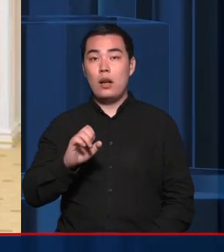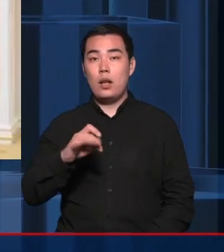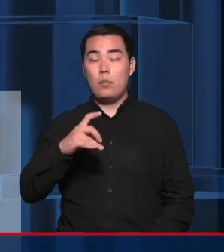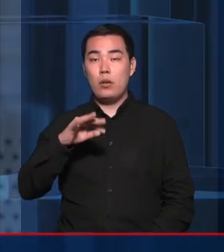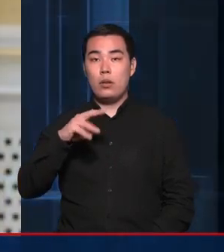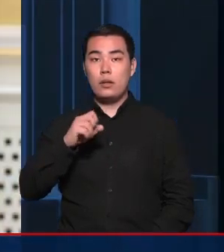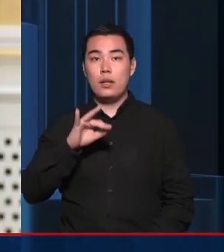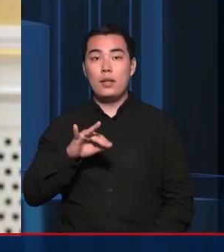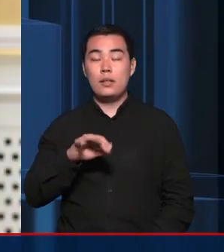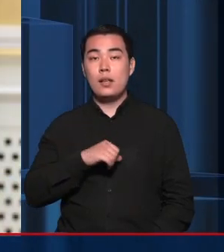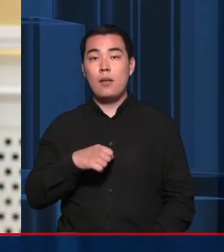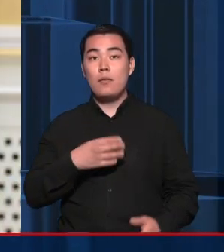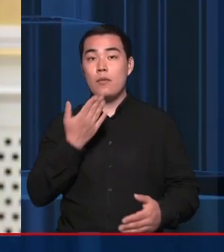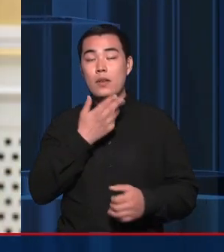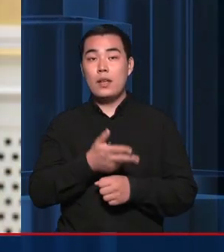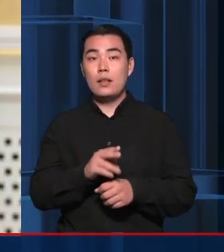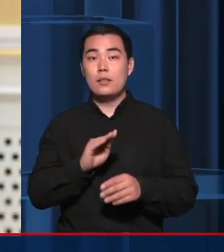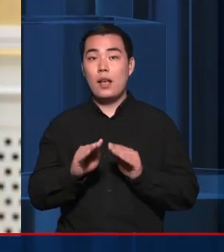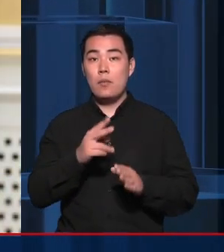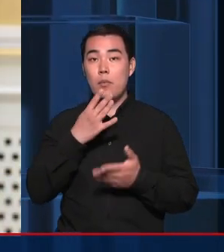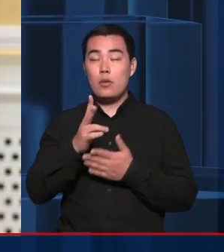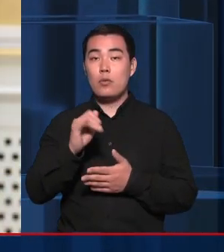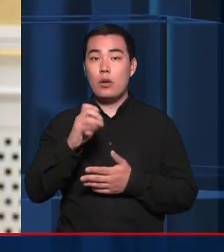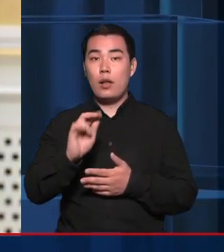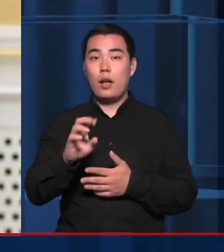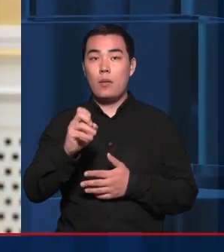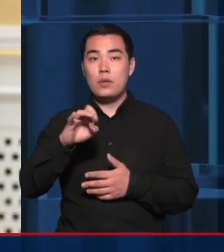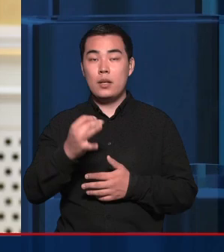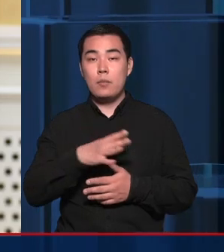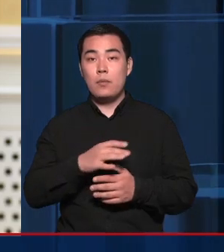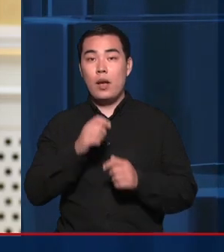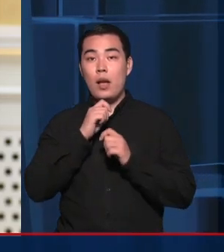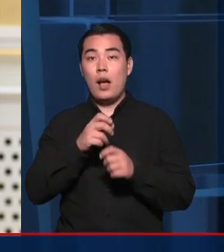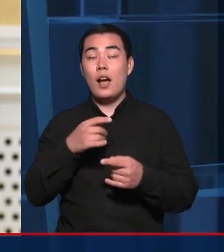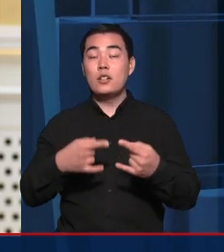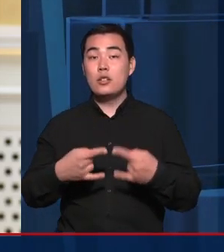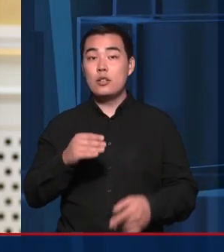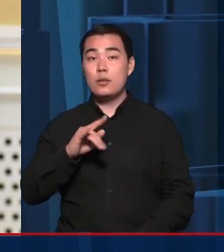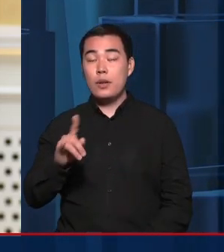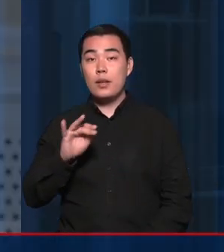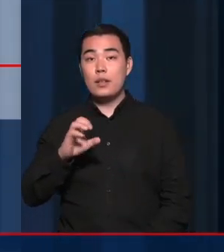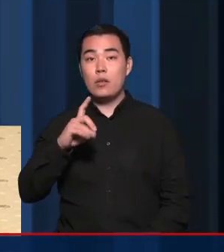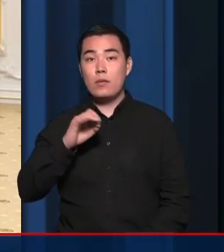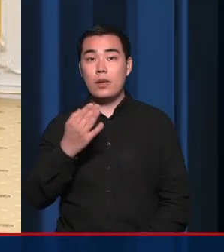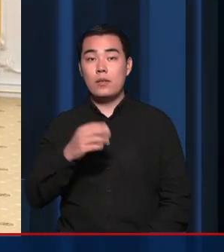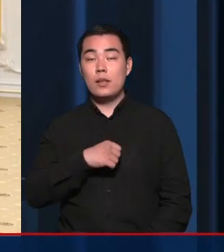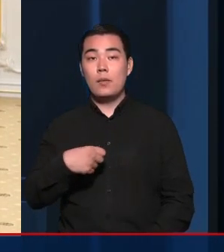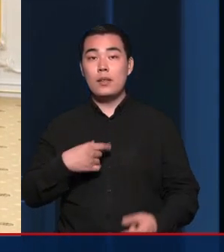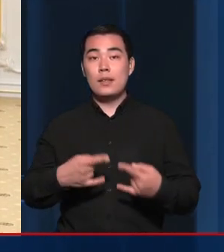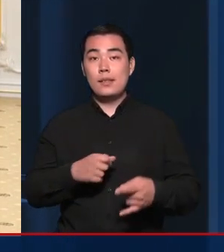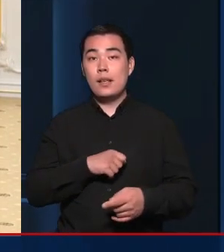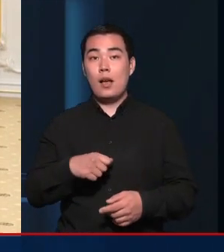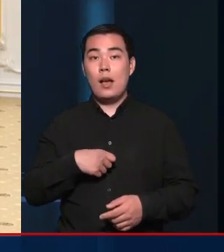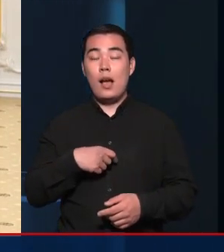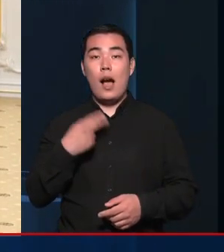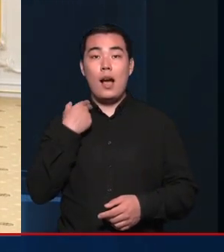және деректі фильмдер орталығының тілшісі Нұрлан Қабдайға бұйырды. Ал Жібек жолы Силкуэй телеарнасының сыртқы торабында